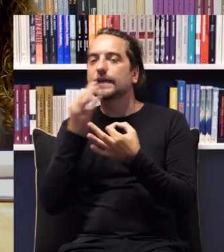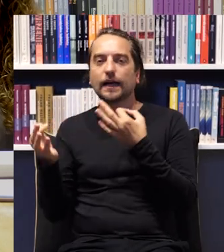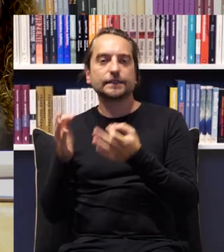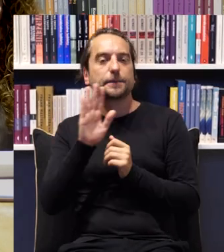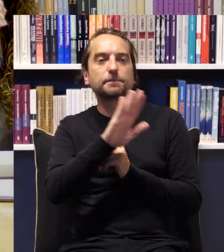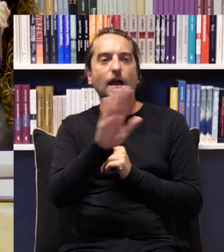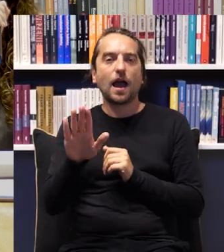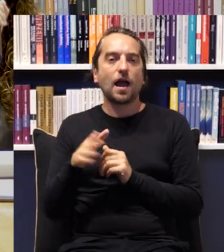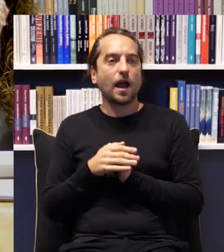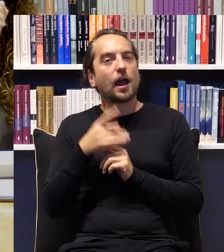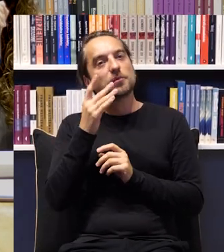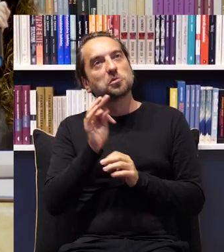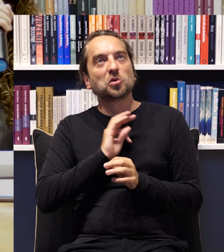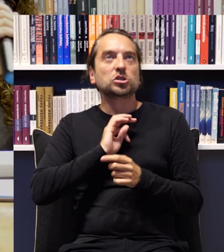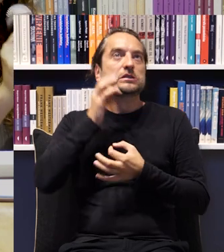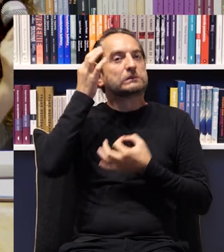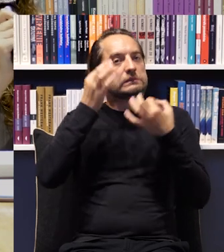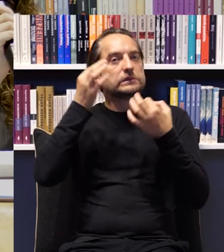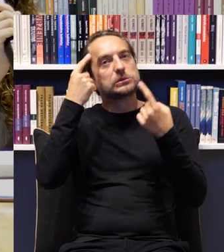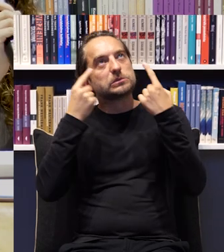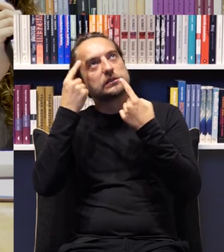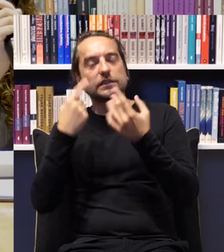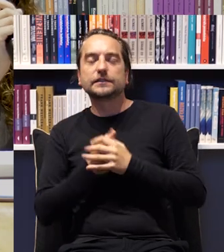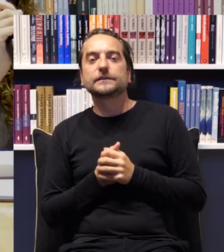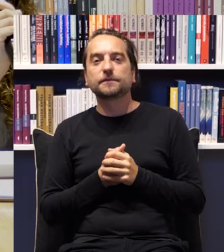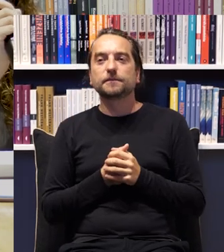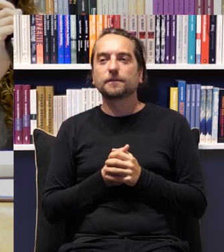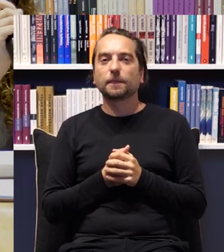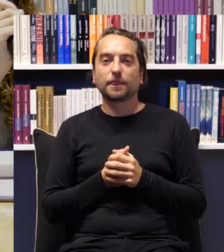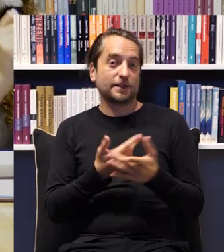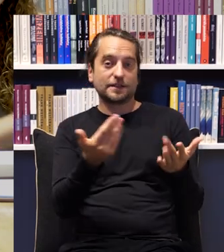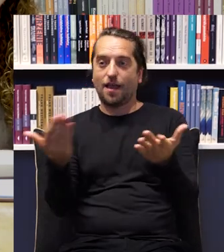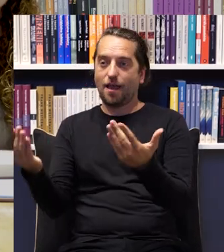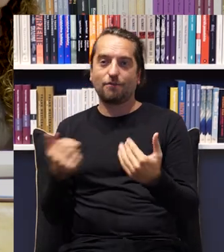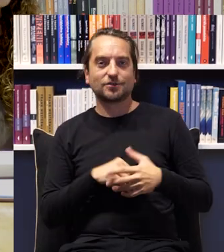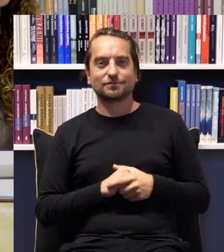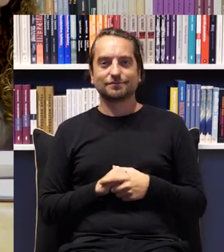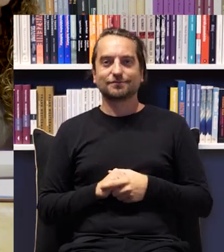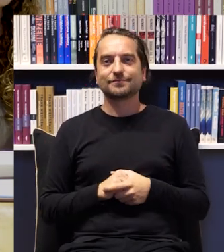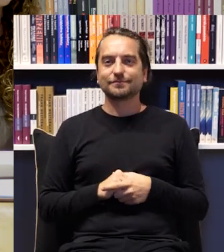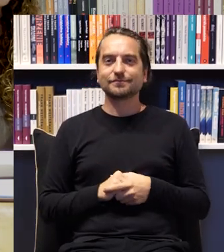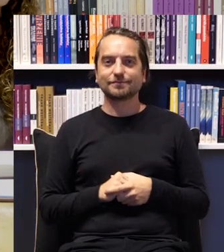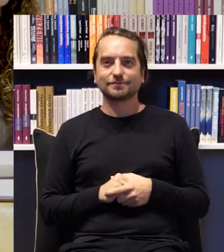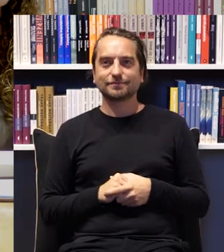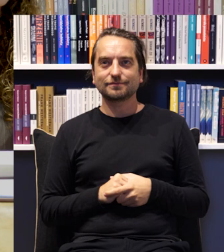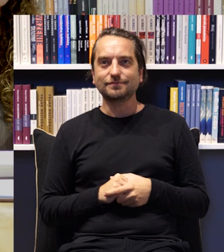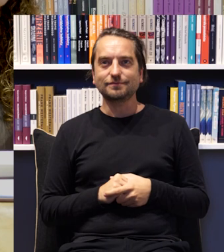albo się jakimś przemyśleniem podzielić, do czego zachęcam oczywiście.